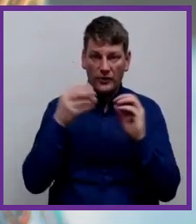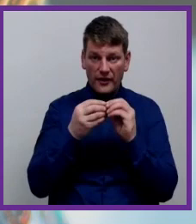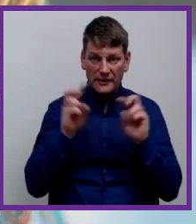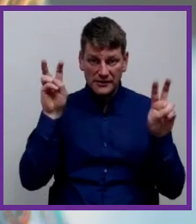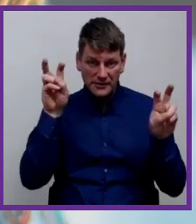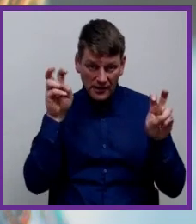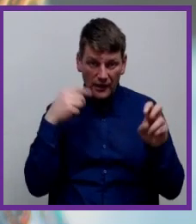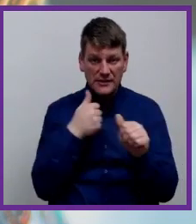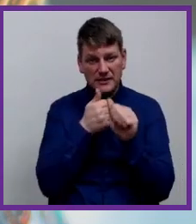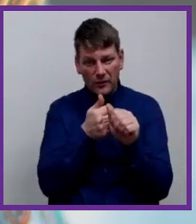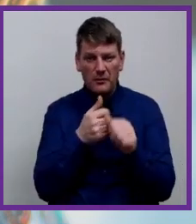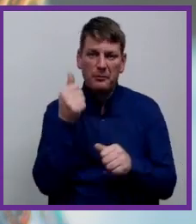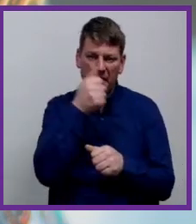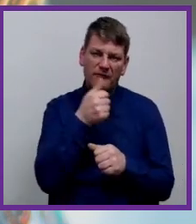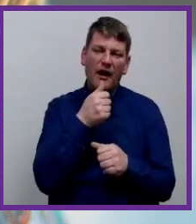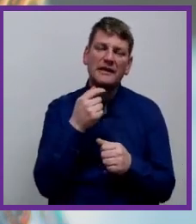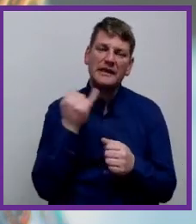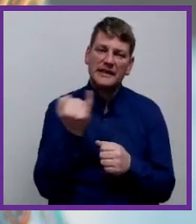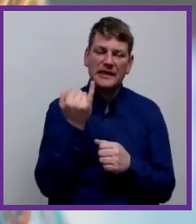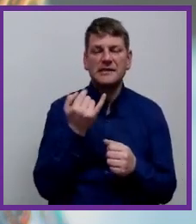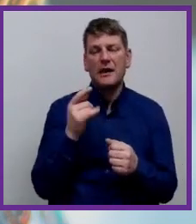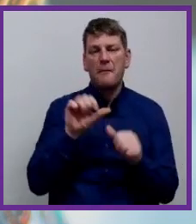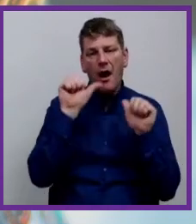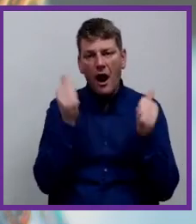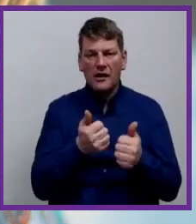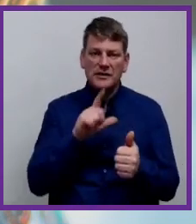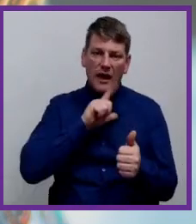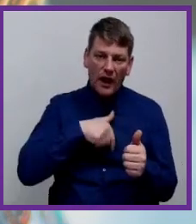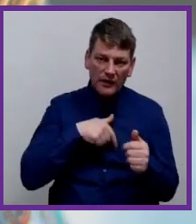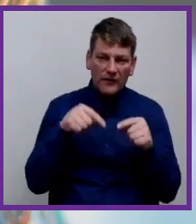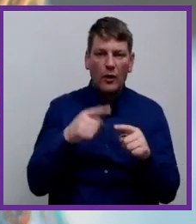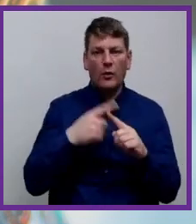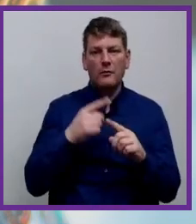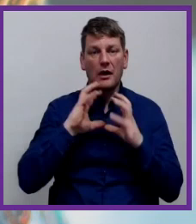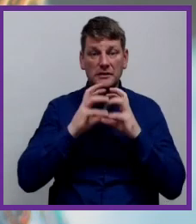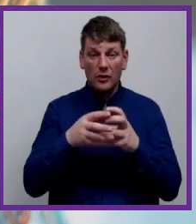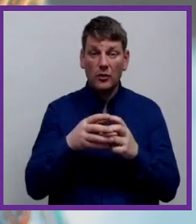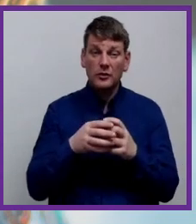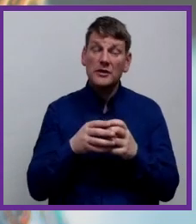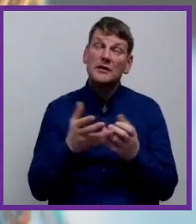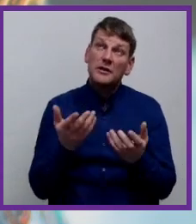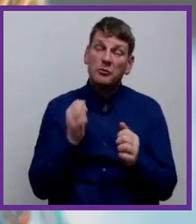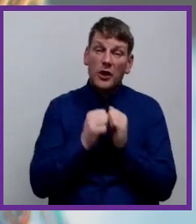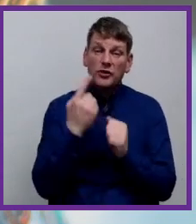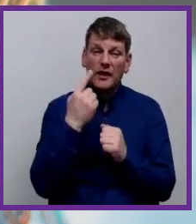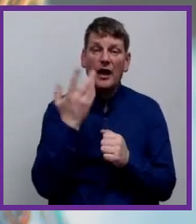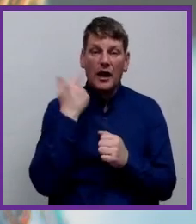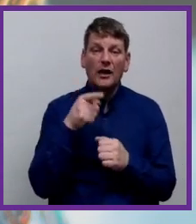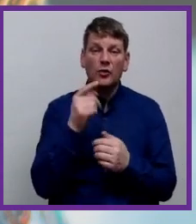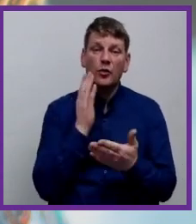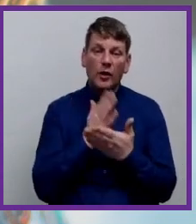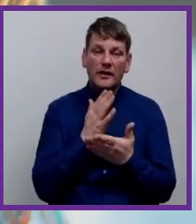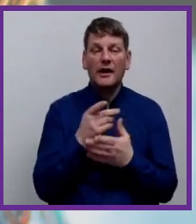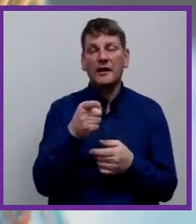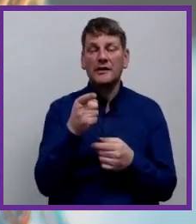tie privāti interesē mākslas procesu norises Latvijā un arī pasaulē. Respektīvi, bieži vien, kad notiek šo mākslas negantnieku